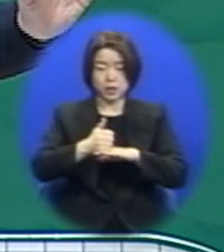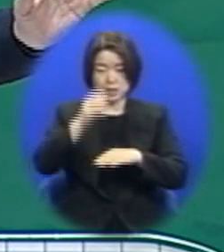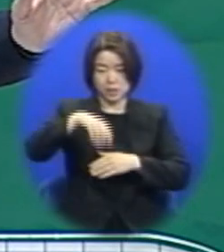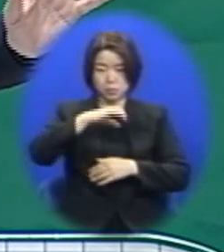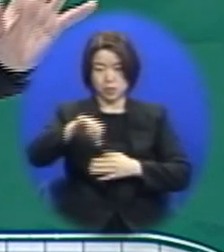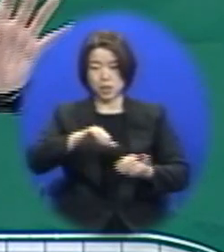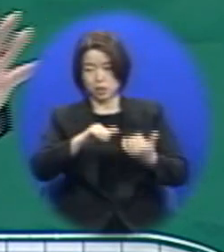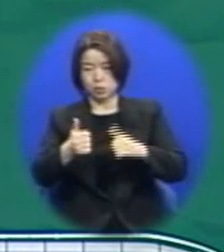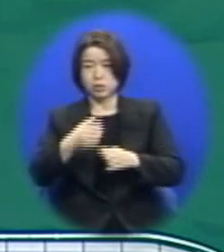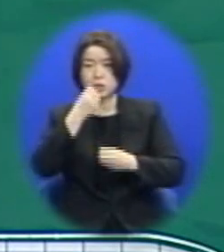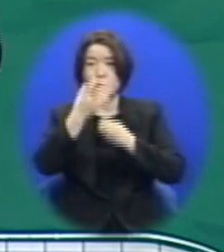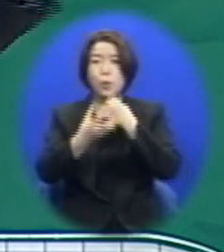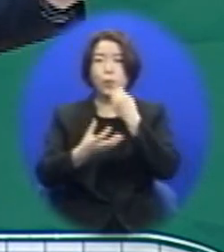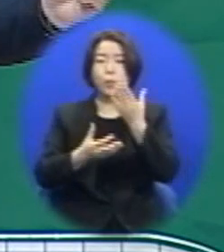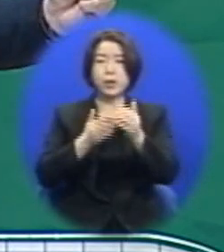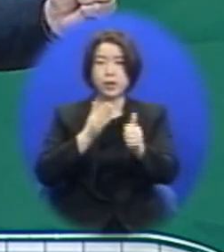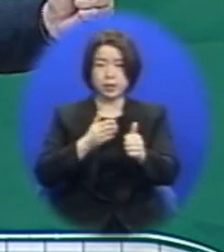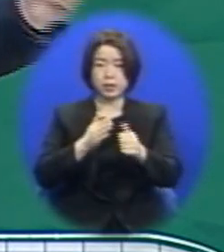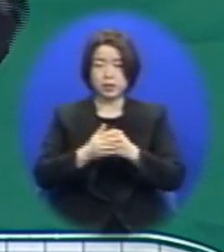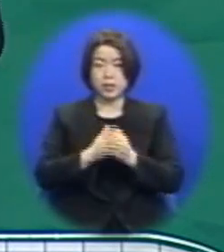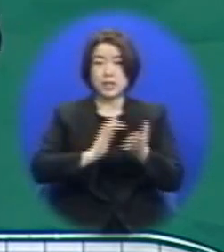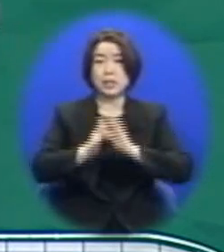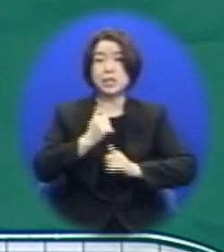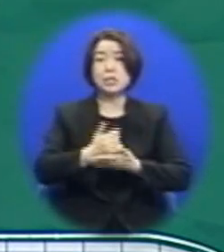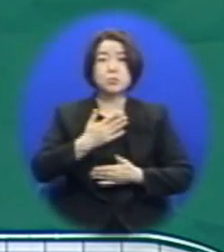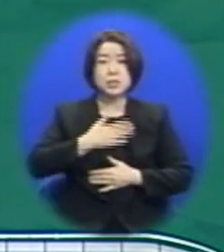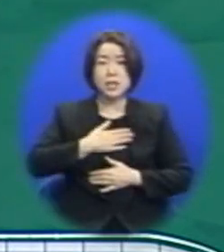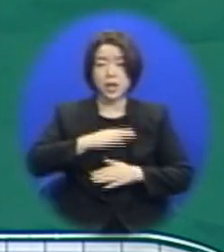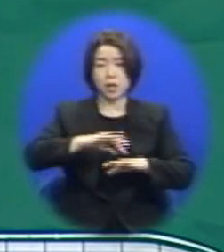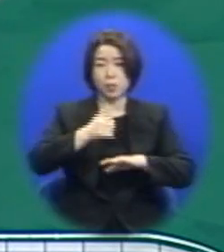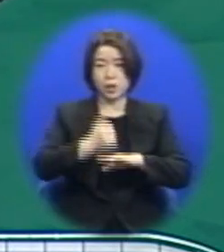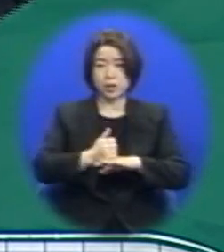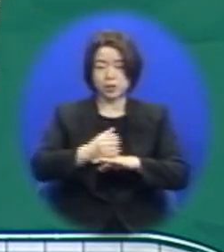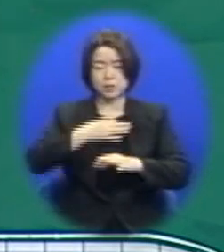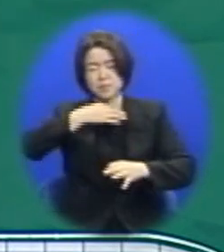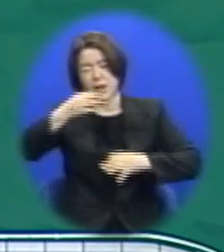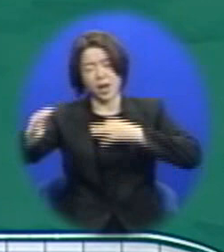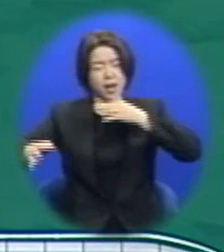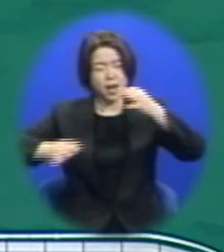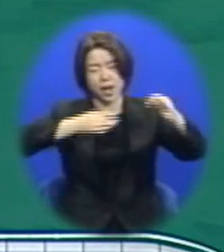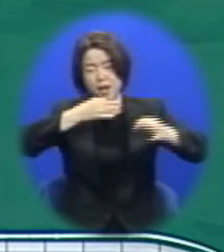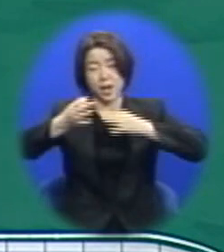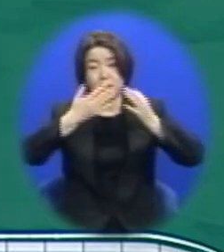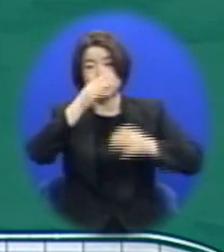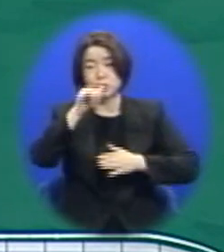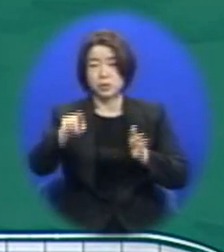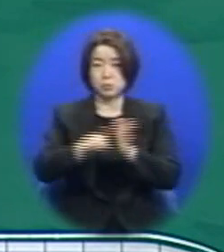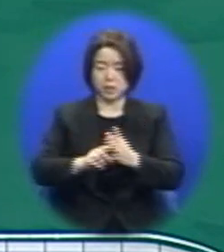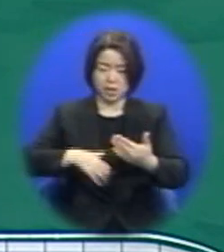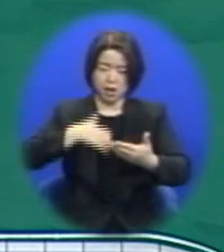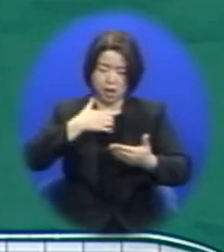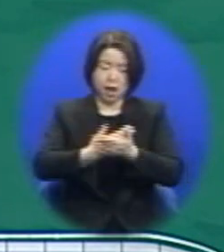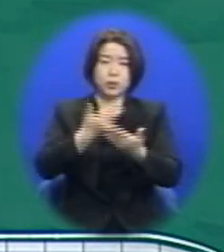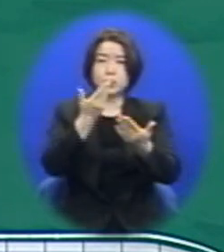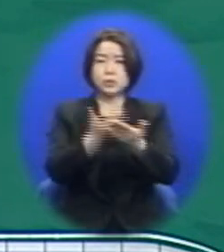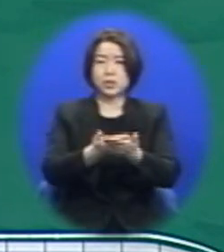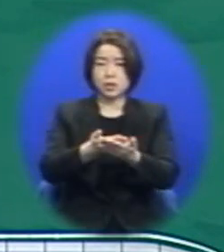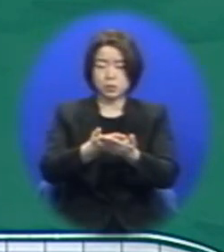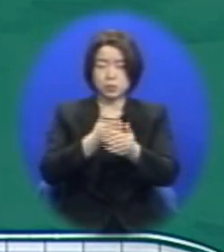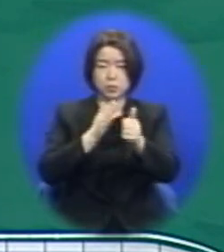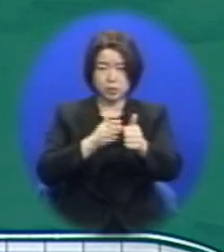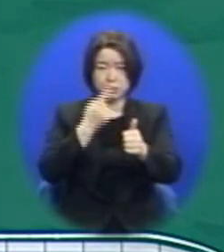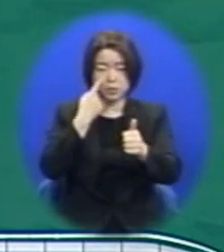고백하십시오. 예수님이 나의 왕이시라고 목이 터져라고 외칠 수 있는 그 믿음과 감격을 달라고 구하시기